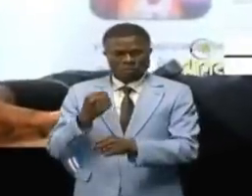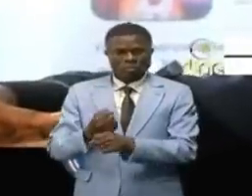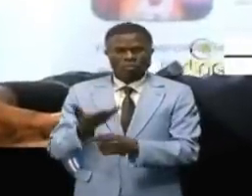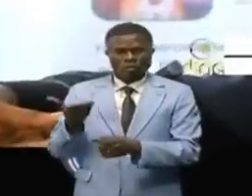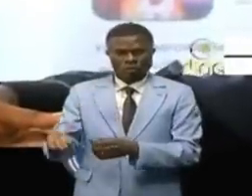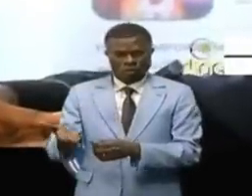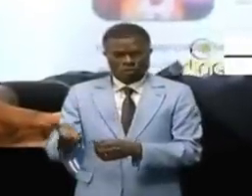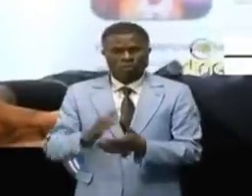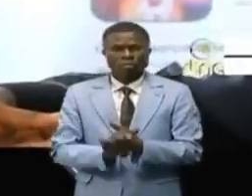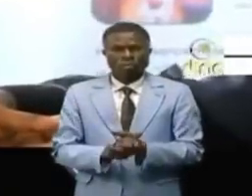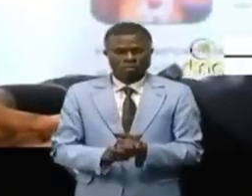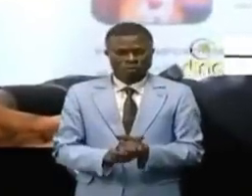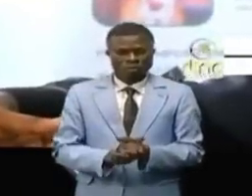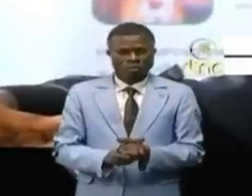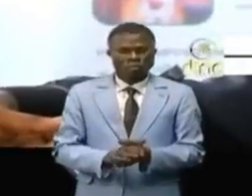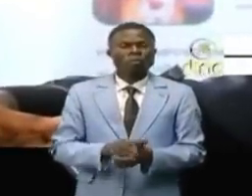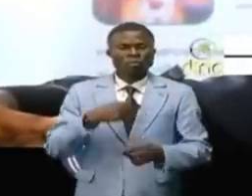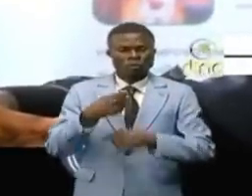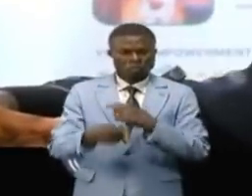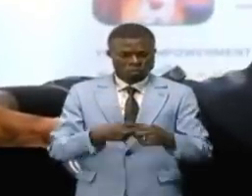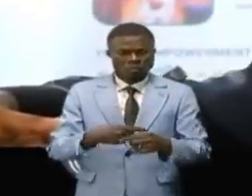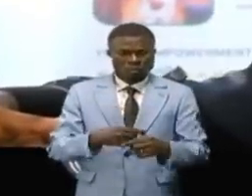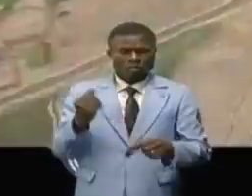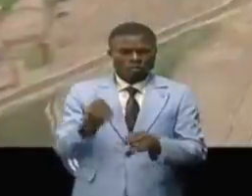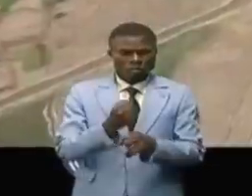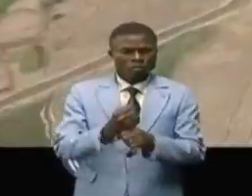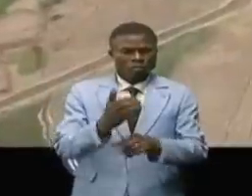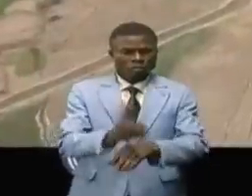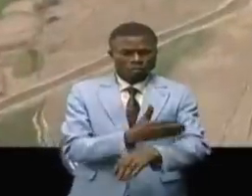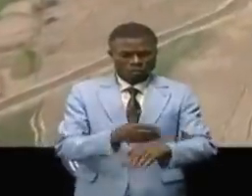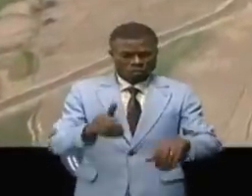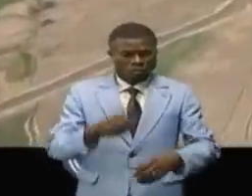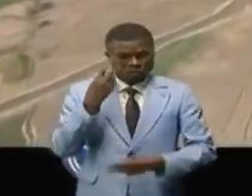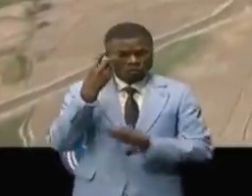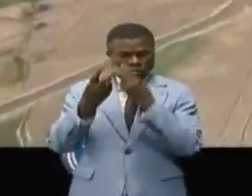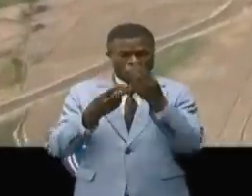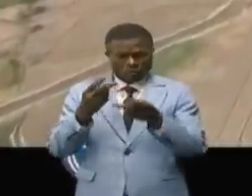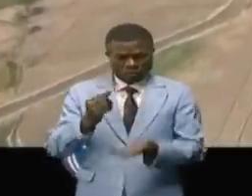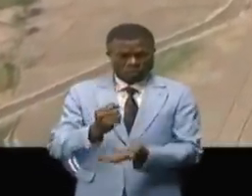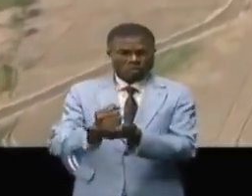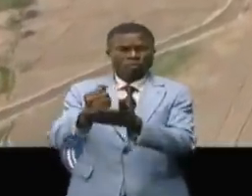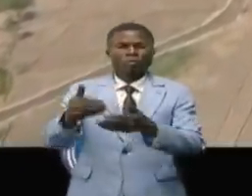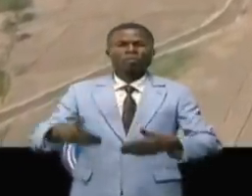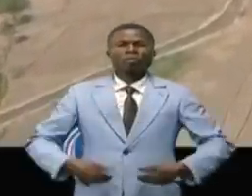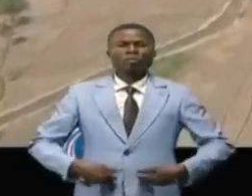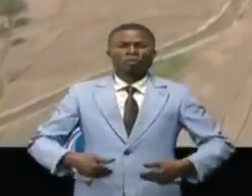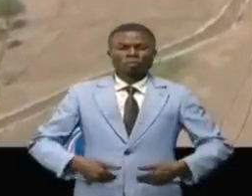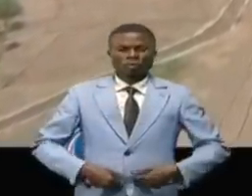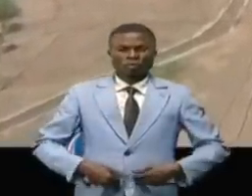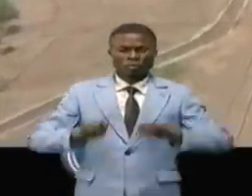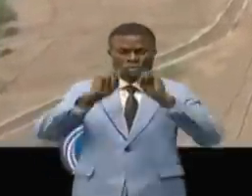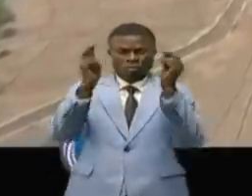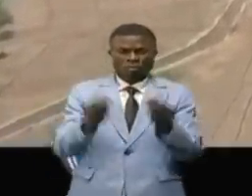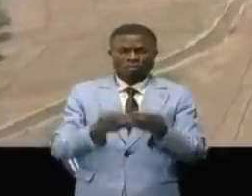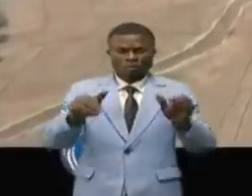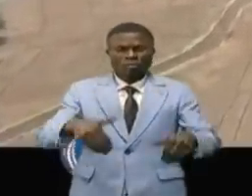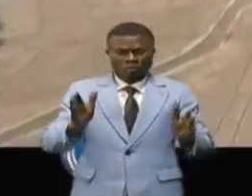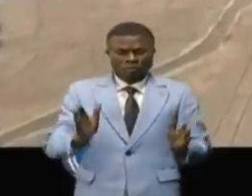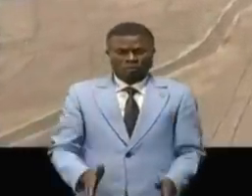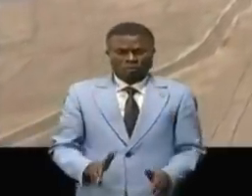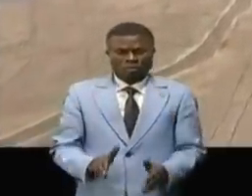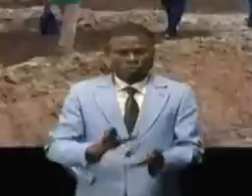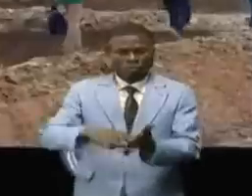de cette tendance depuis 2022 cette visite permettra aux jeunes de la brigade agricole d'aller